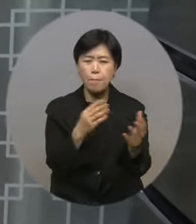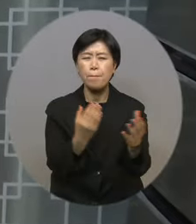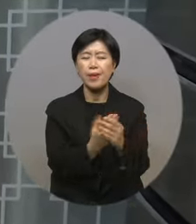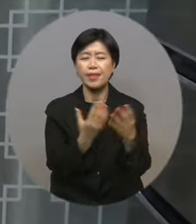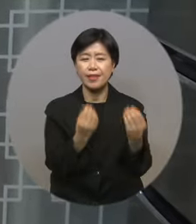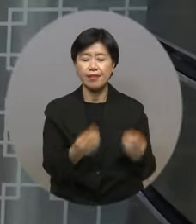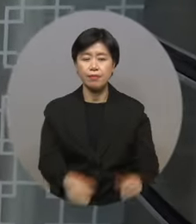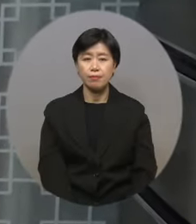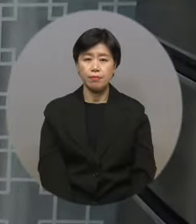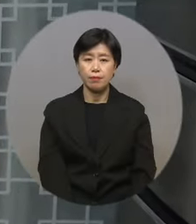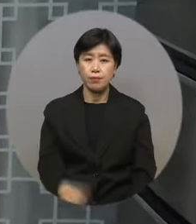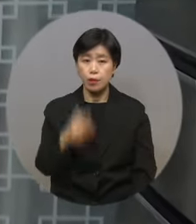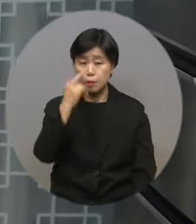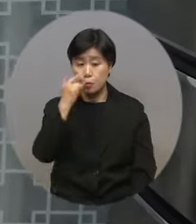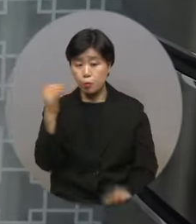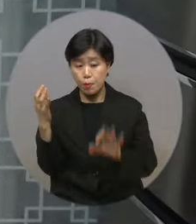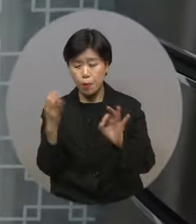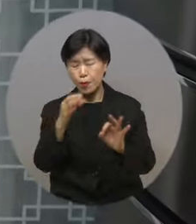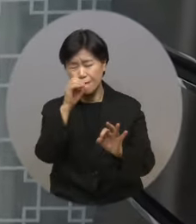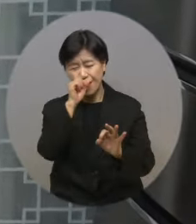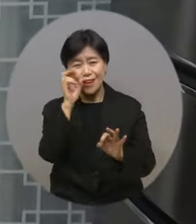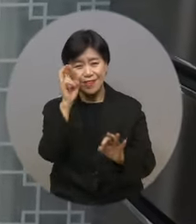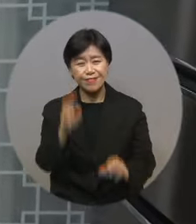엄마 아빠가 좋아하실 것 같아요.